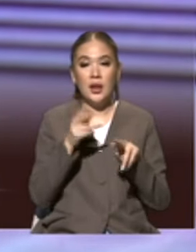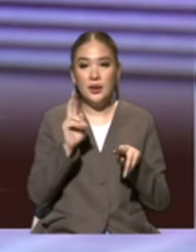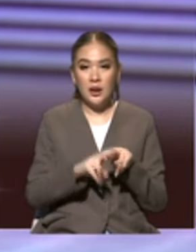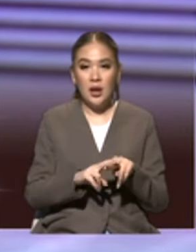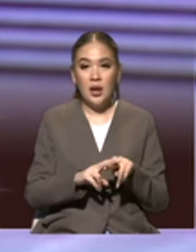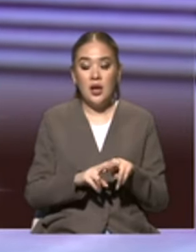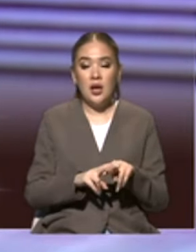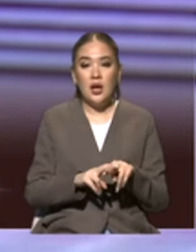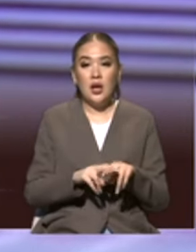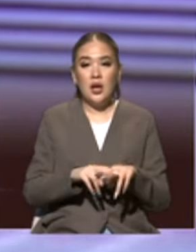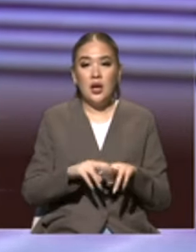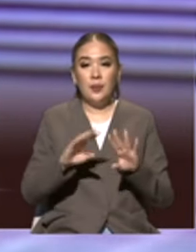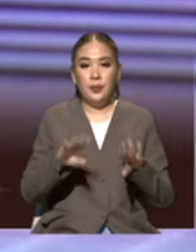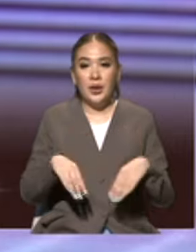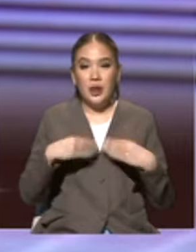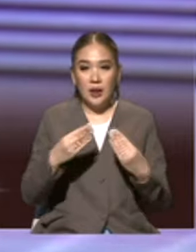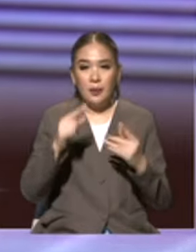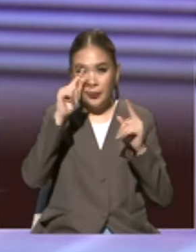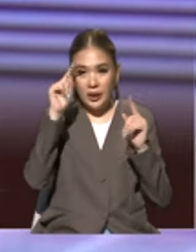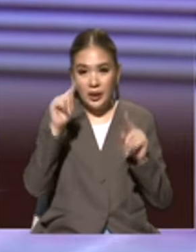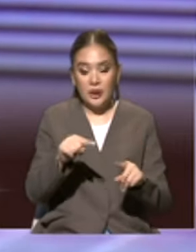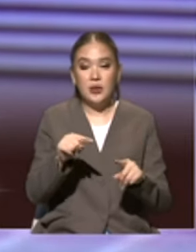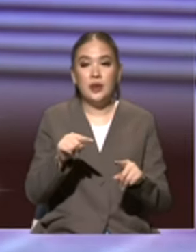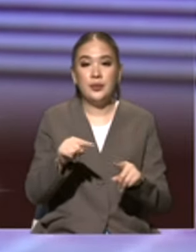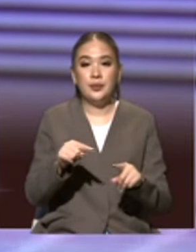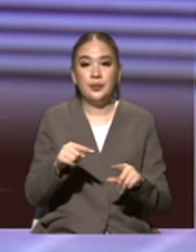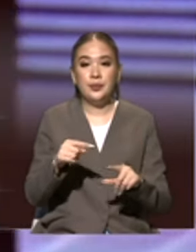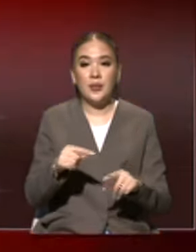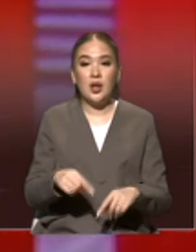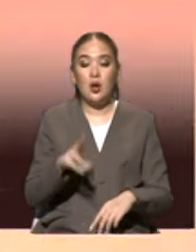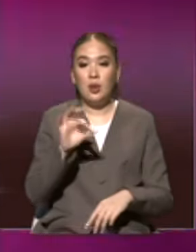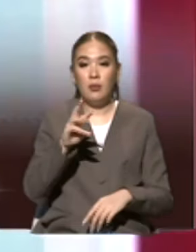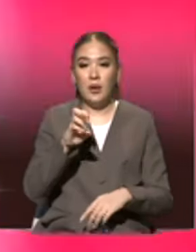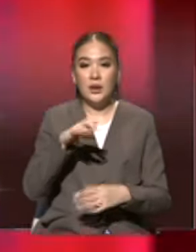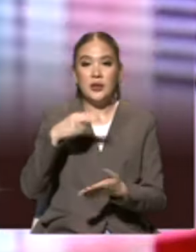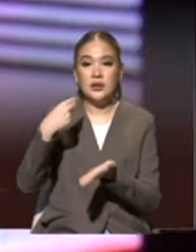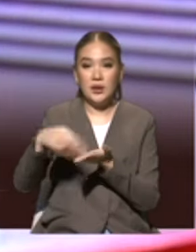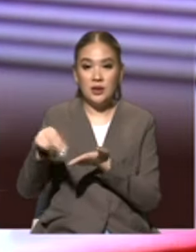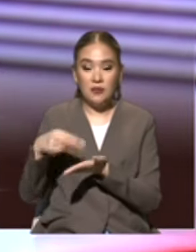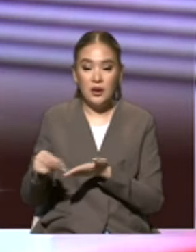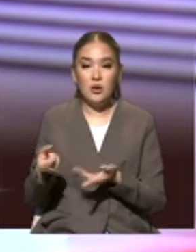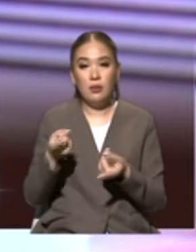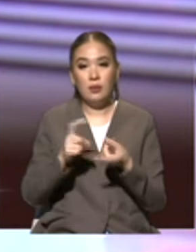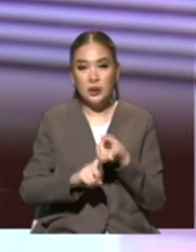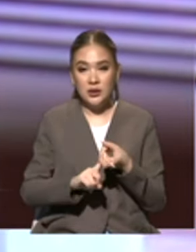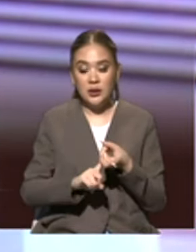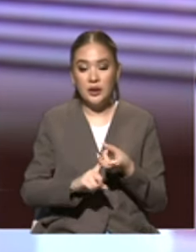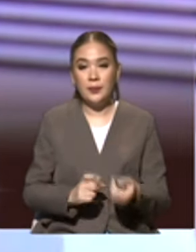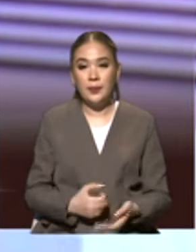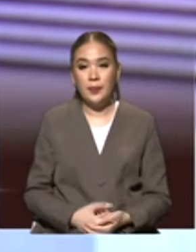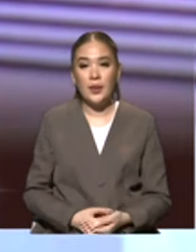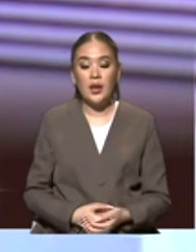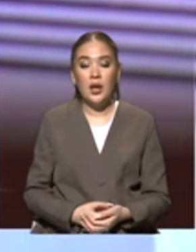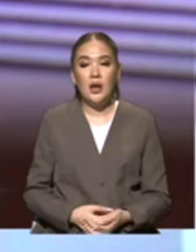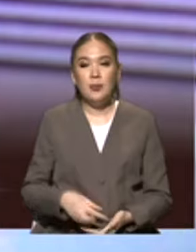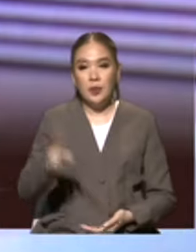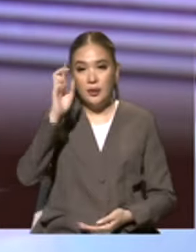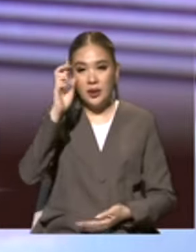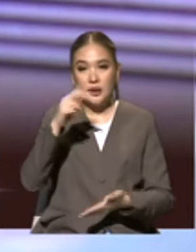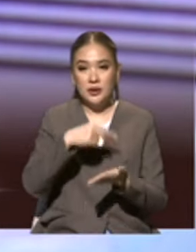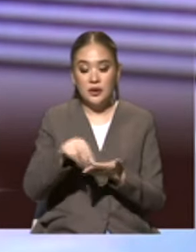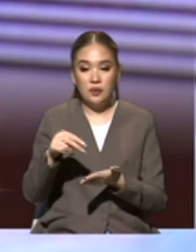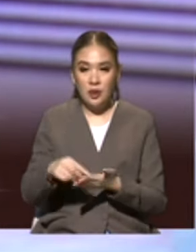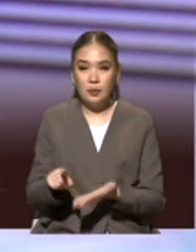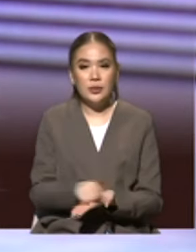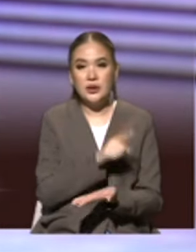өнім берушілердің белгілі бір компанияларды сатып алуына қатысты мәселе, ол бүгінгі таңда мына мемлекеттік сатып алу қағидалары шеңберінде